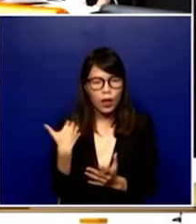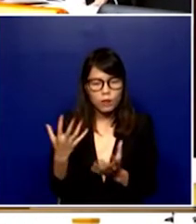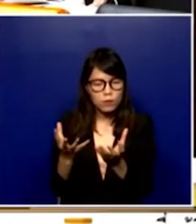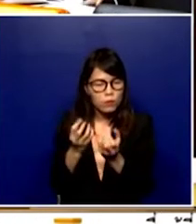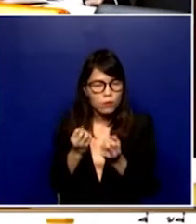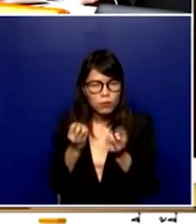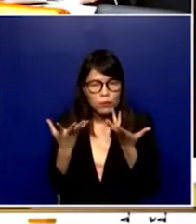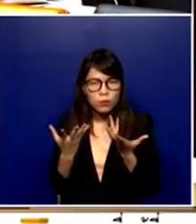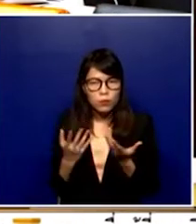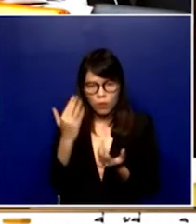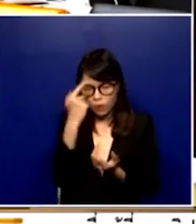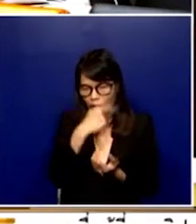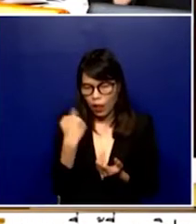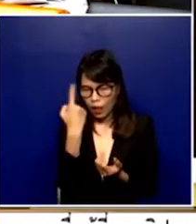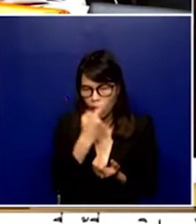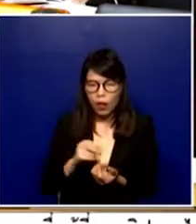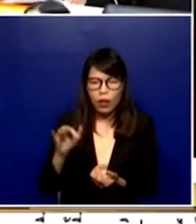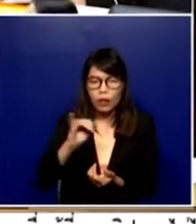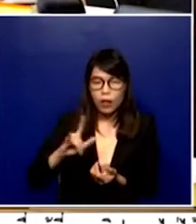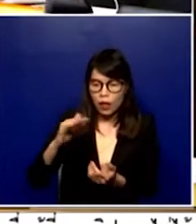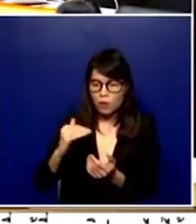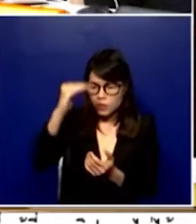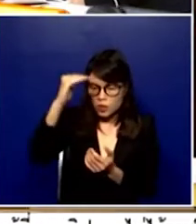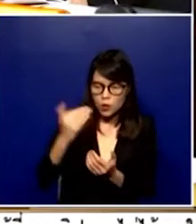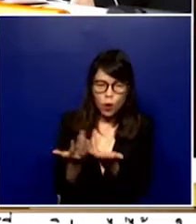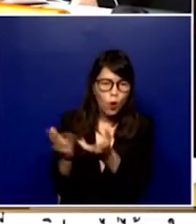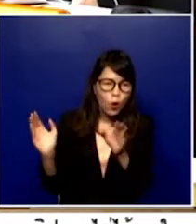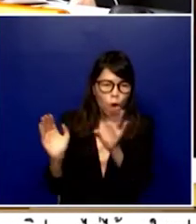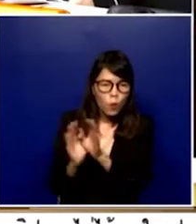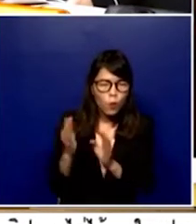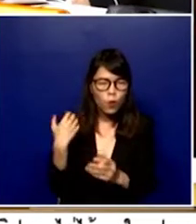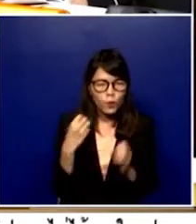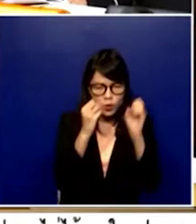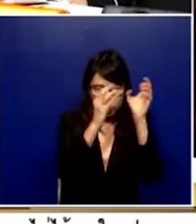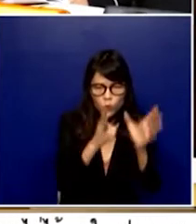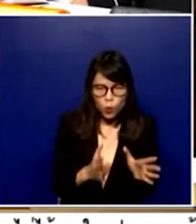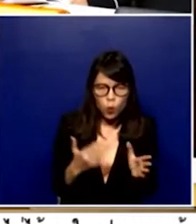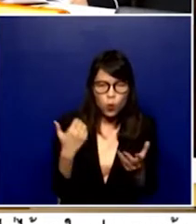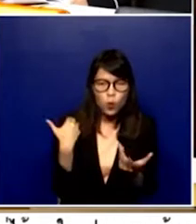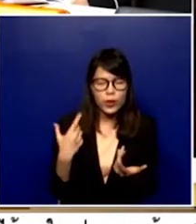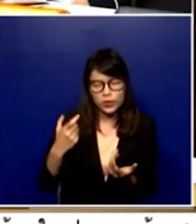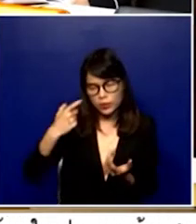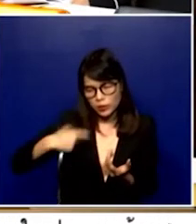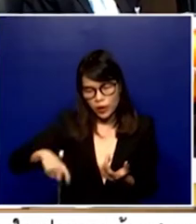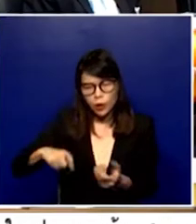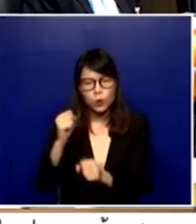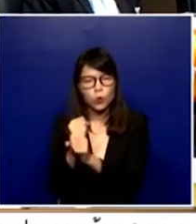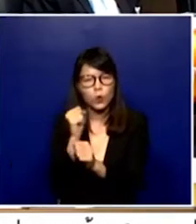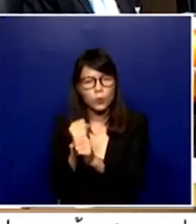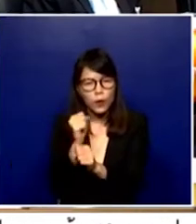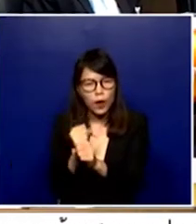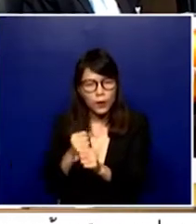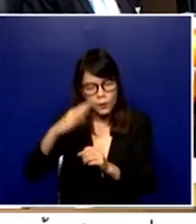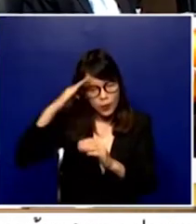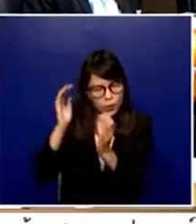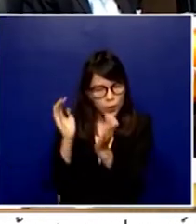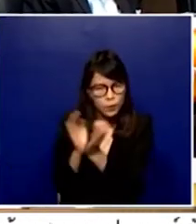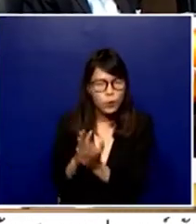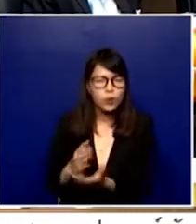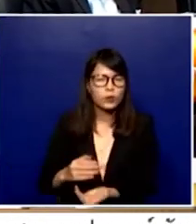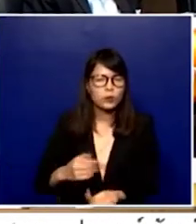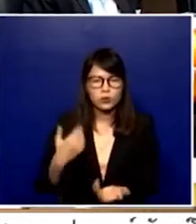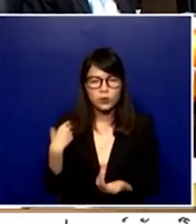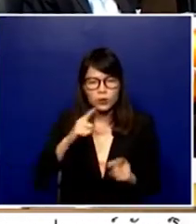ใครมียาตพี่น้องเป็นคาราชการ เป็ครู เป็อายการ เปผู้พภาษา เป็นตำรวจที่ได้มีสิทธ